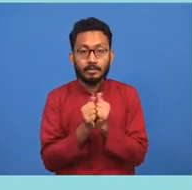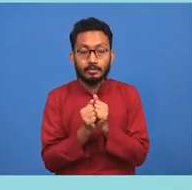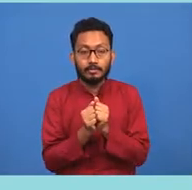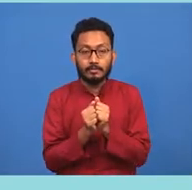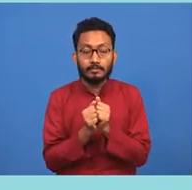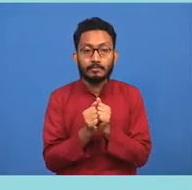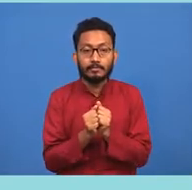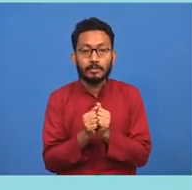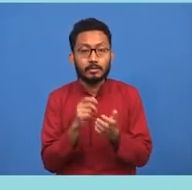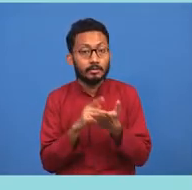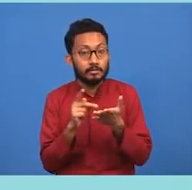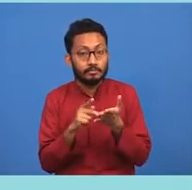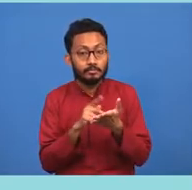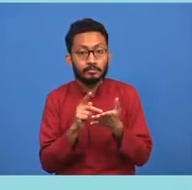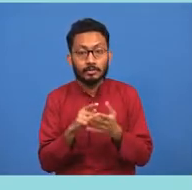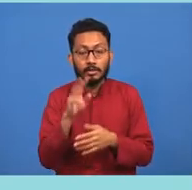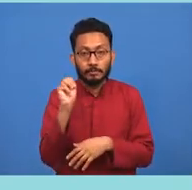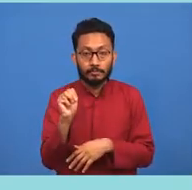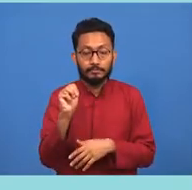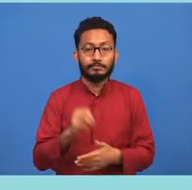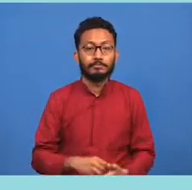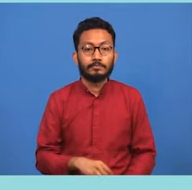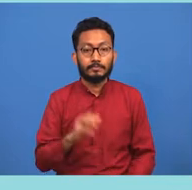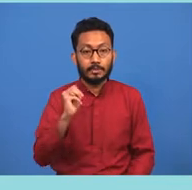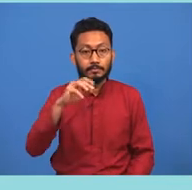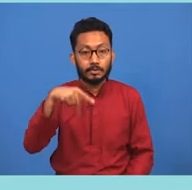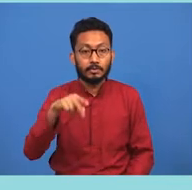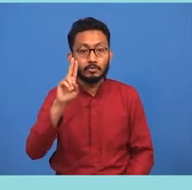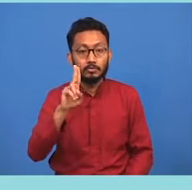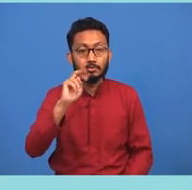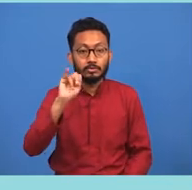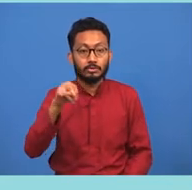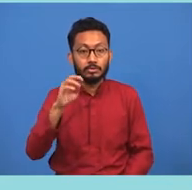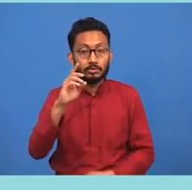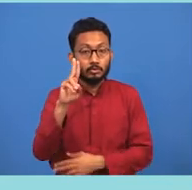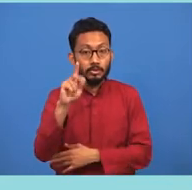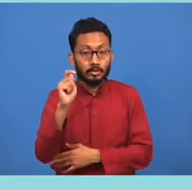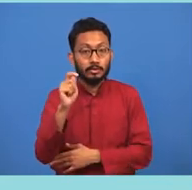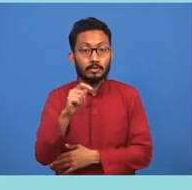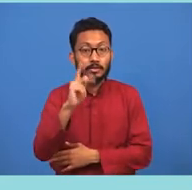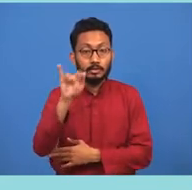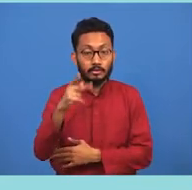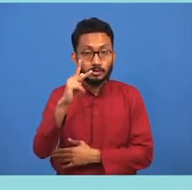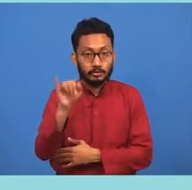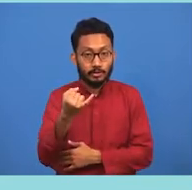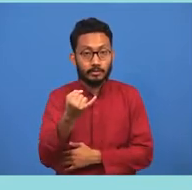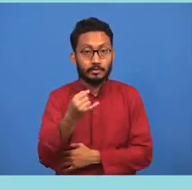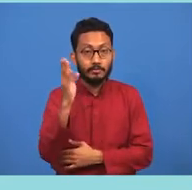mol. Pastikan unitnya ialah kilojoule per mol.